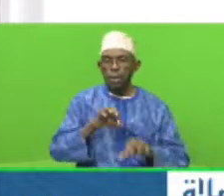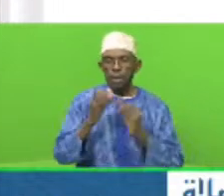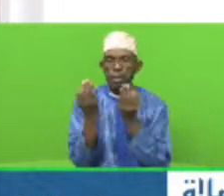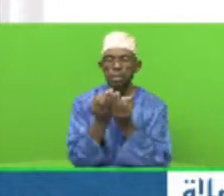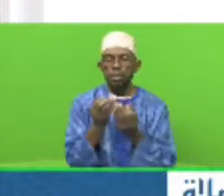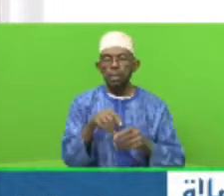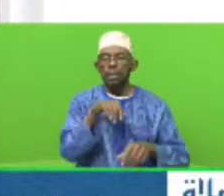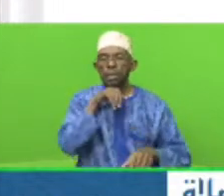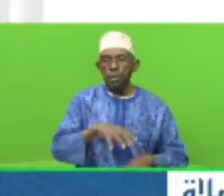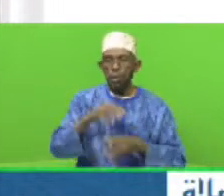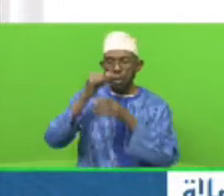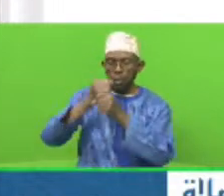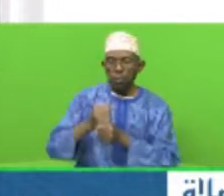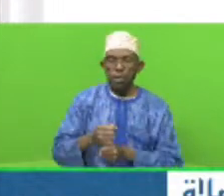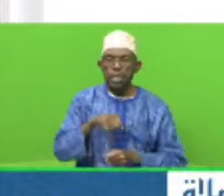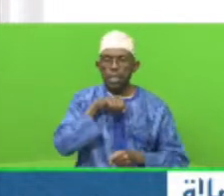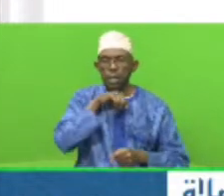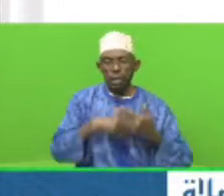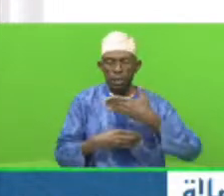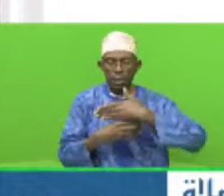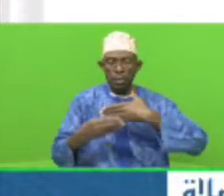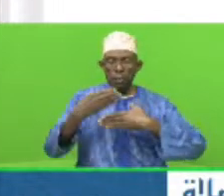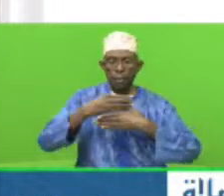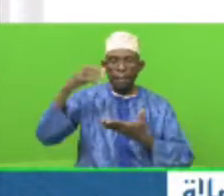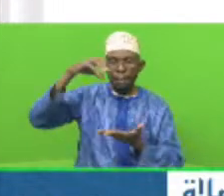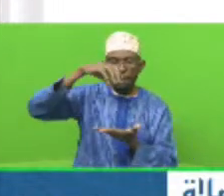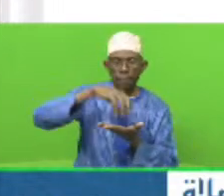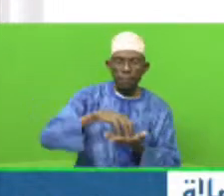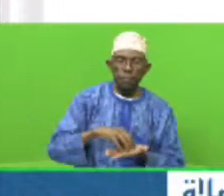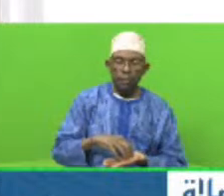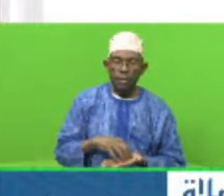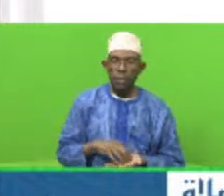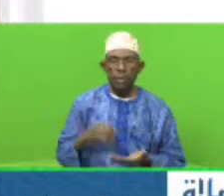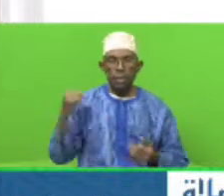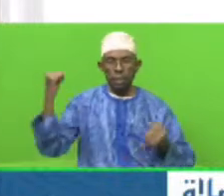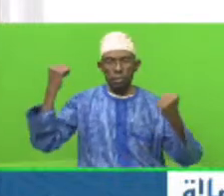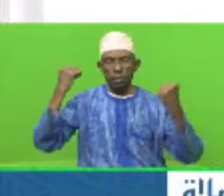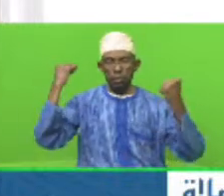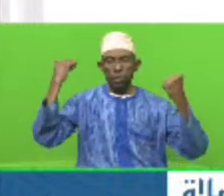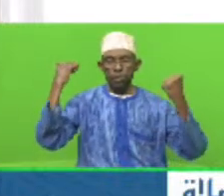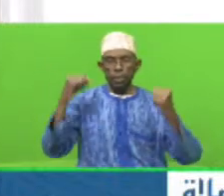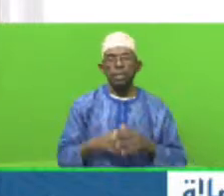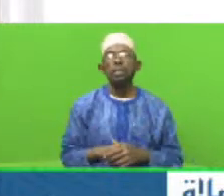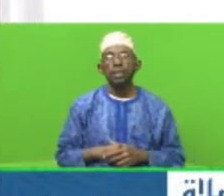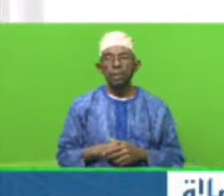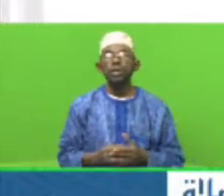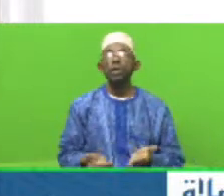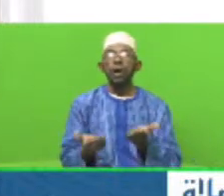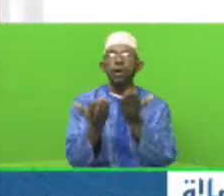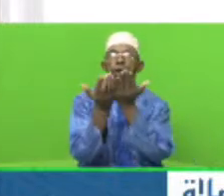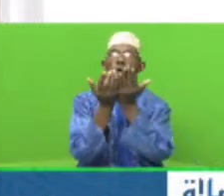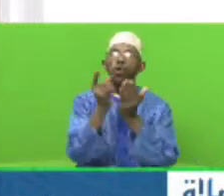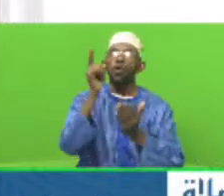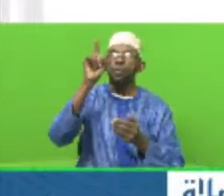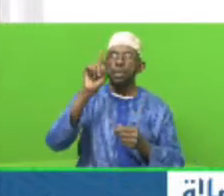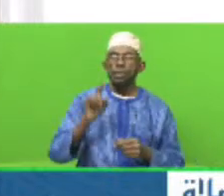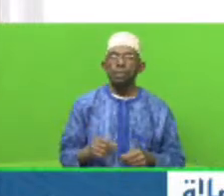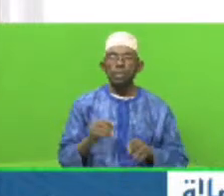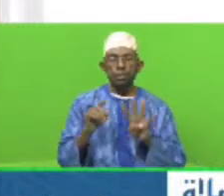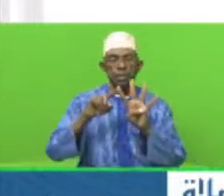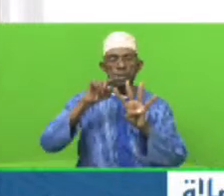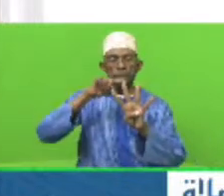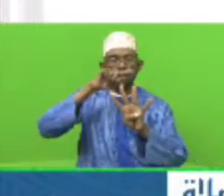آل محمد كما باركت على إبراهيم وعلى آل إبراهيم في العالمين إنك حميد مجيد. اللهم ارض عن